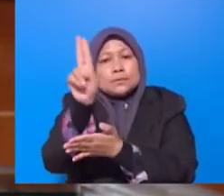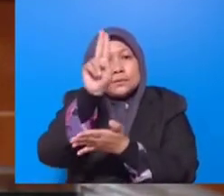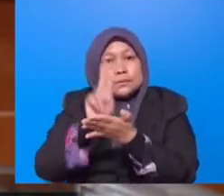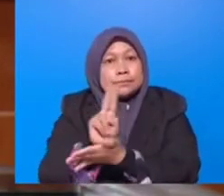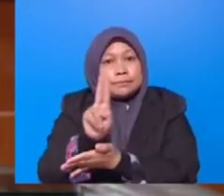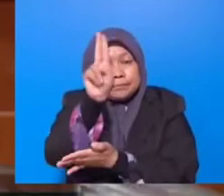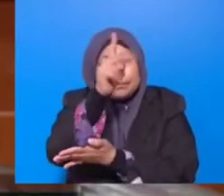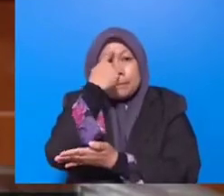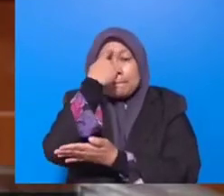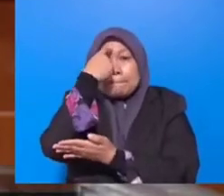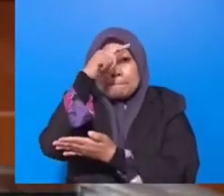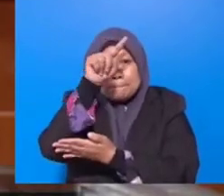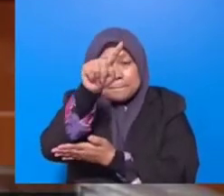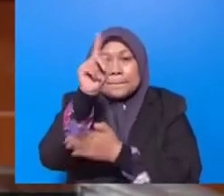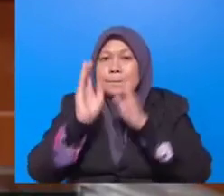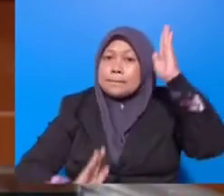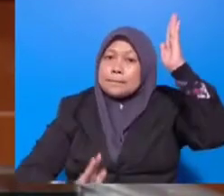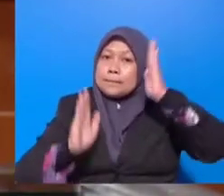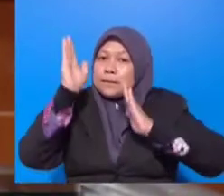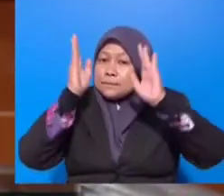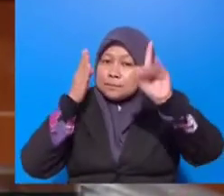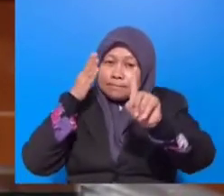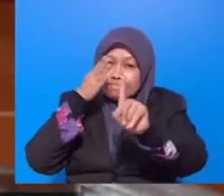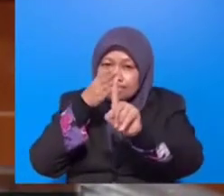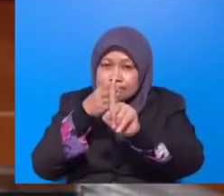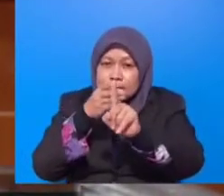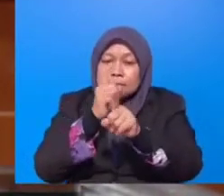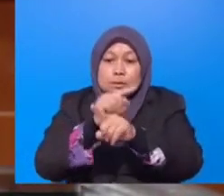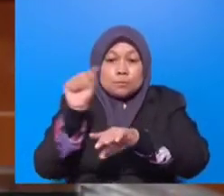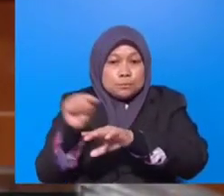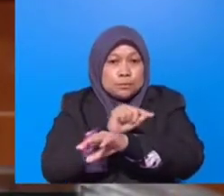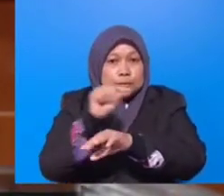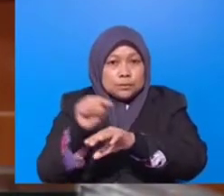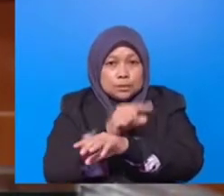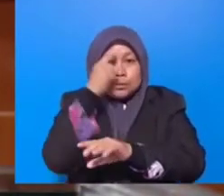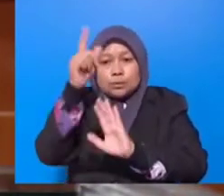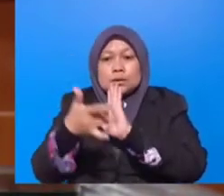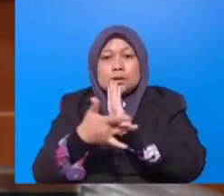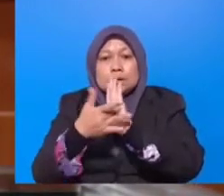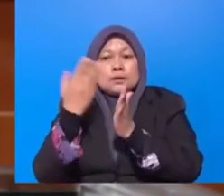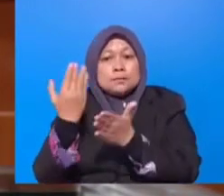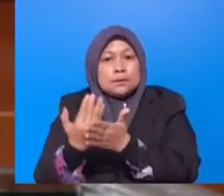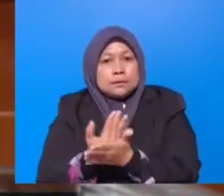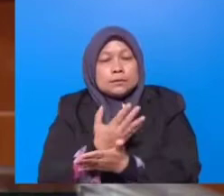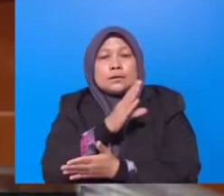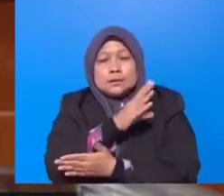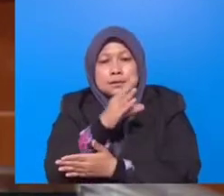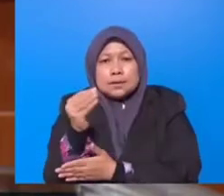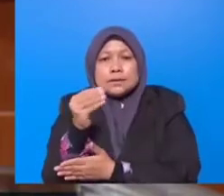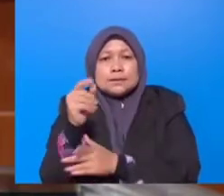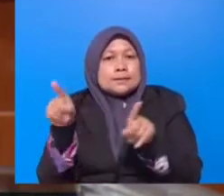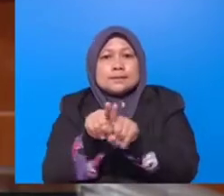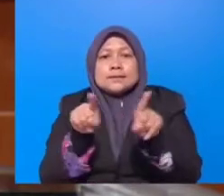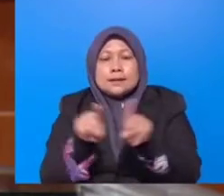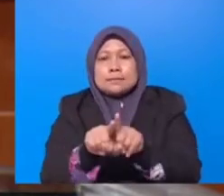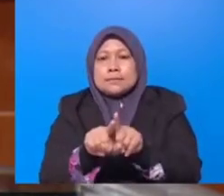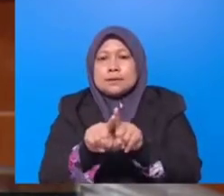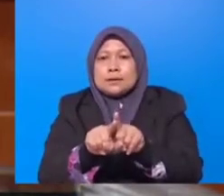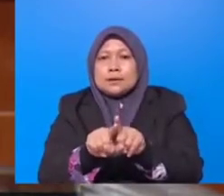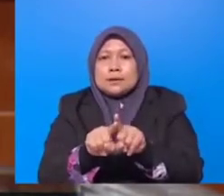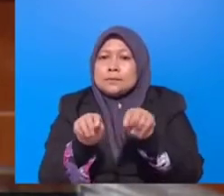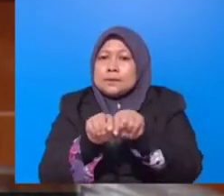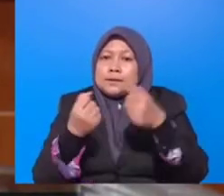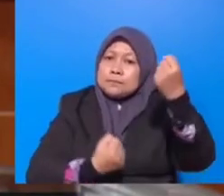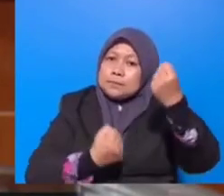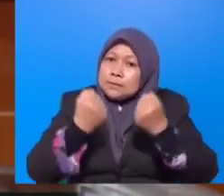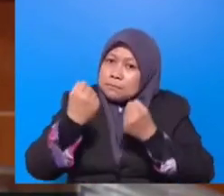besi dalam memastikan Malaysia bukan saja menjadi pengguna kepada teknologi baru malah menjadi antara creater